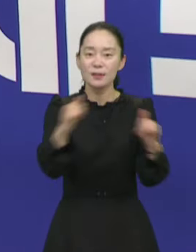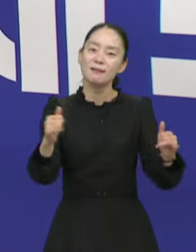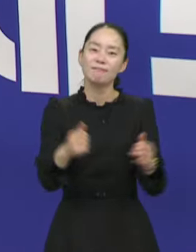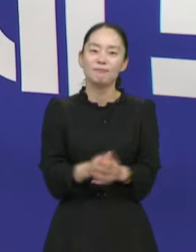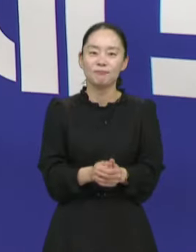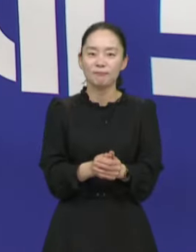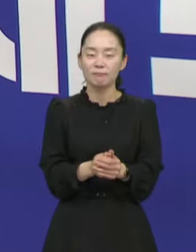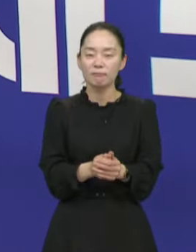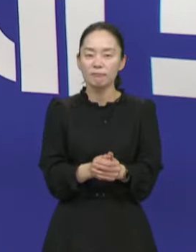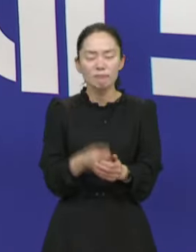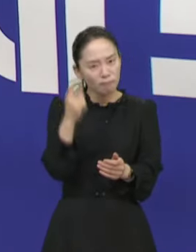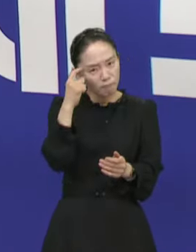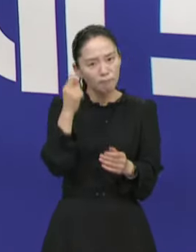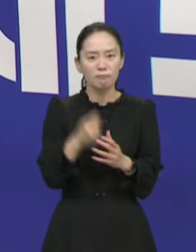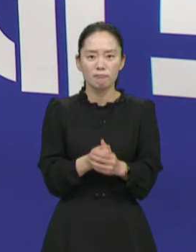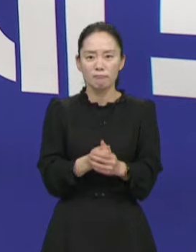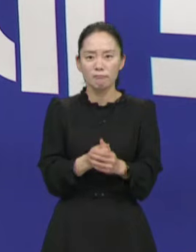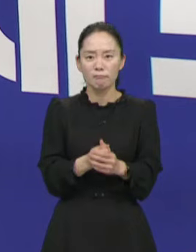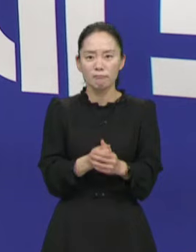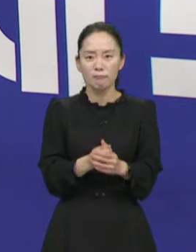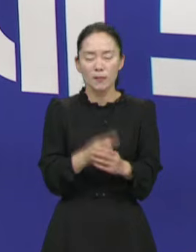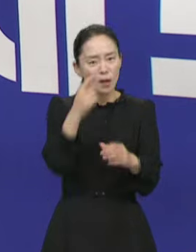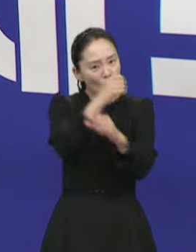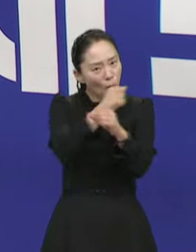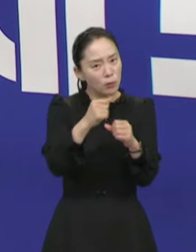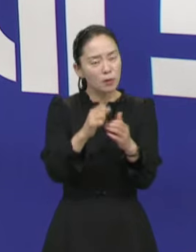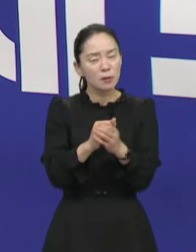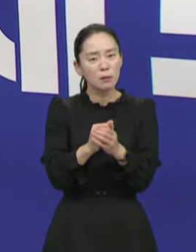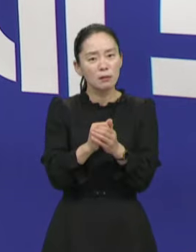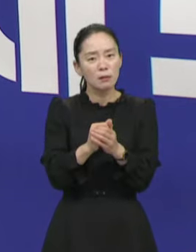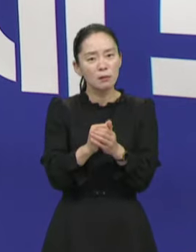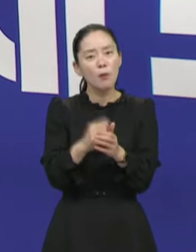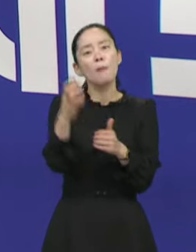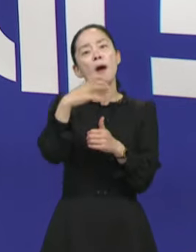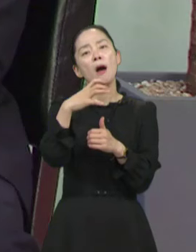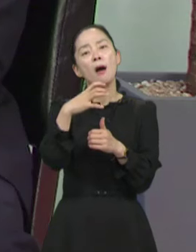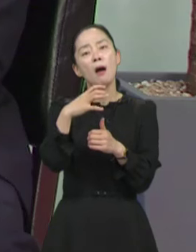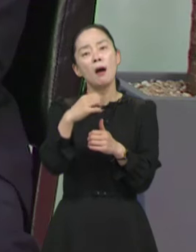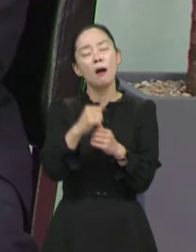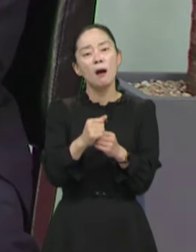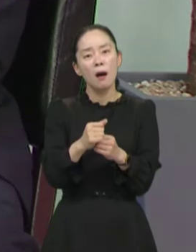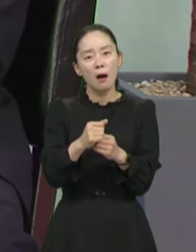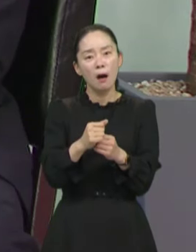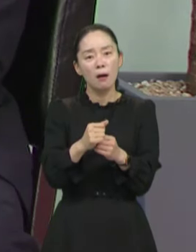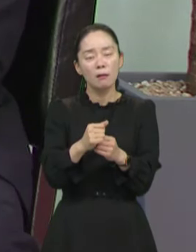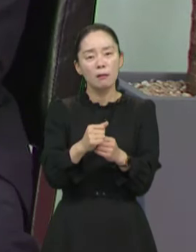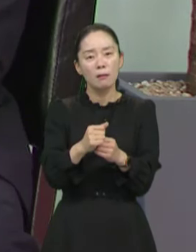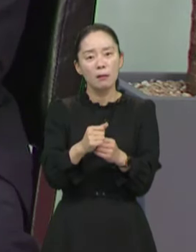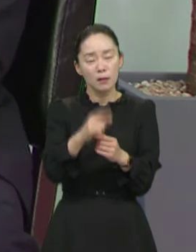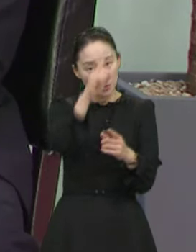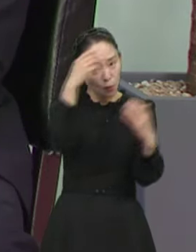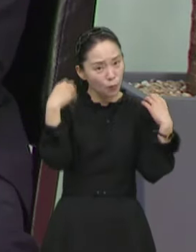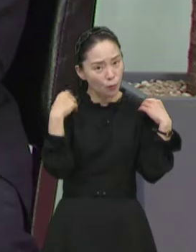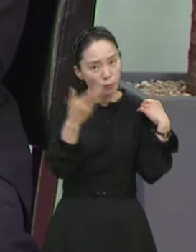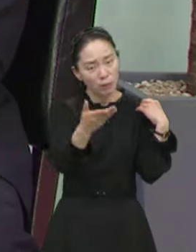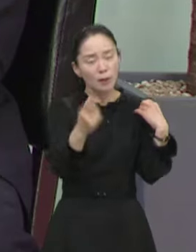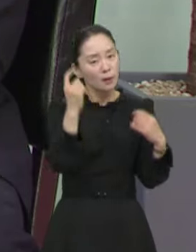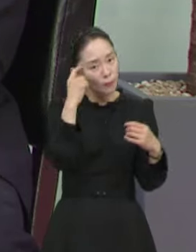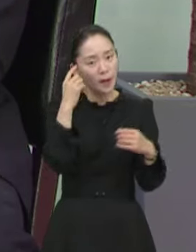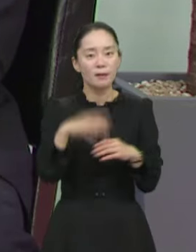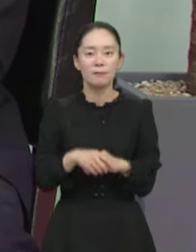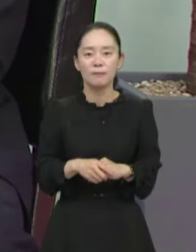어 왜 연구자들 이런 처우를 이런 태도를 보이는지 정부가